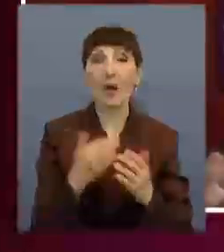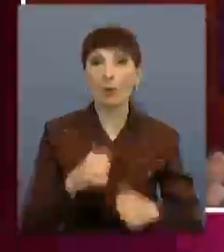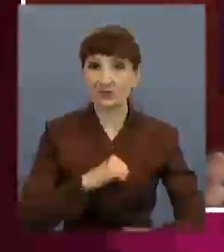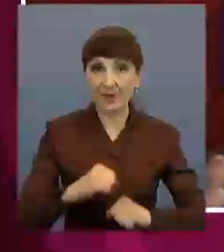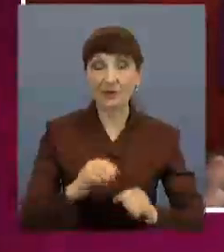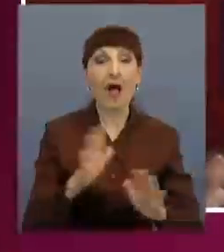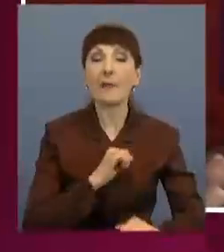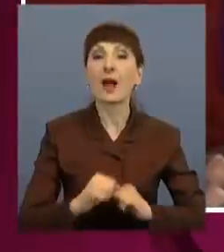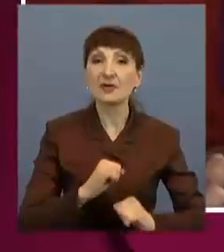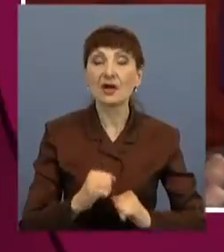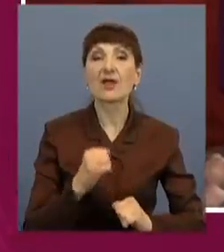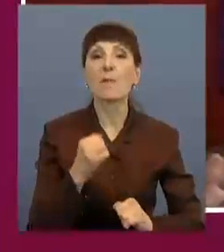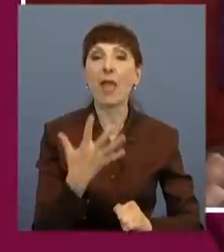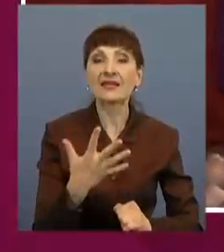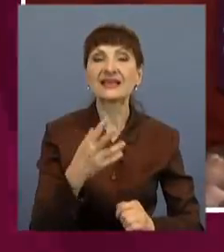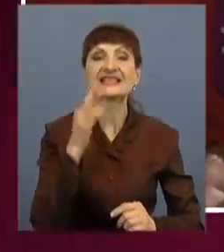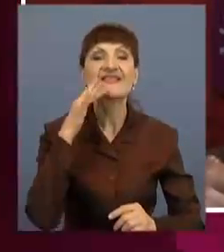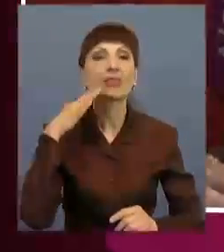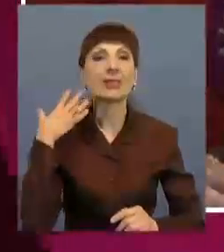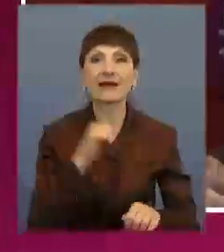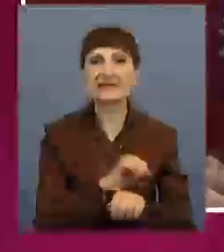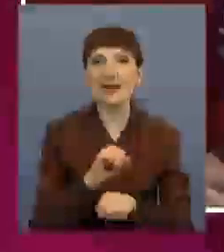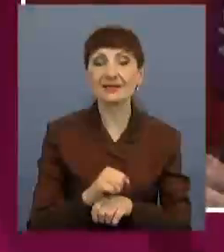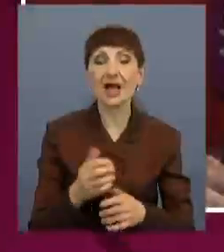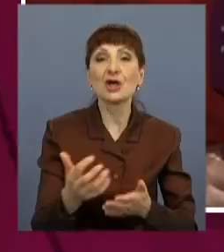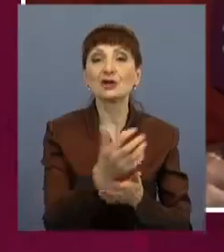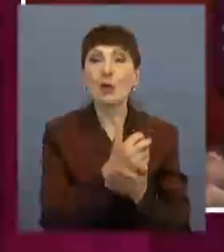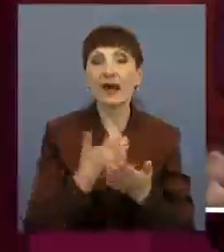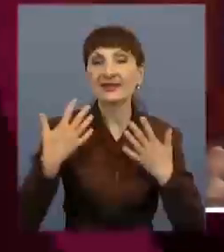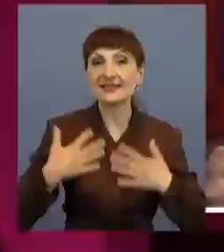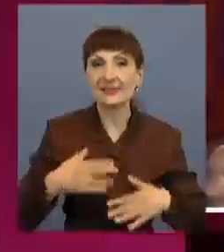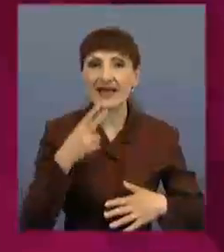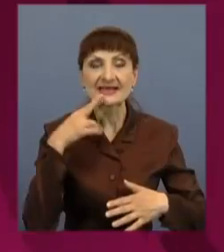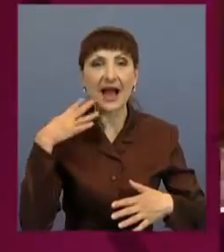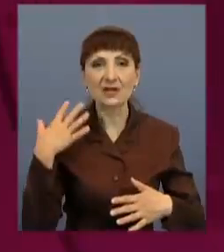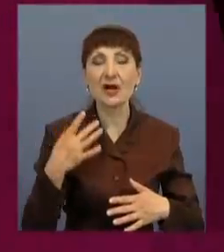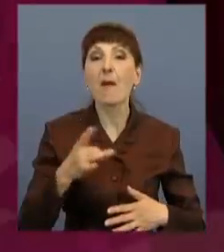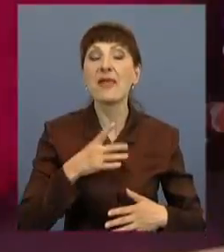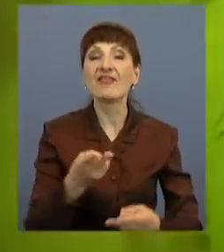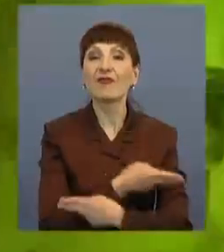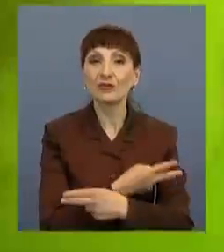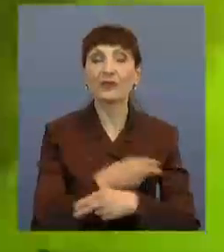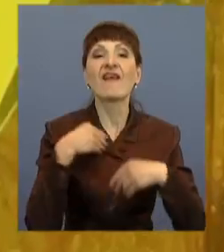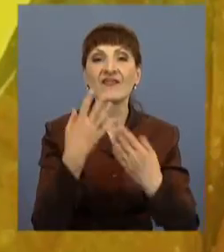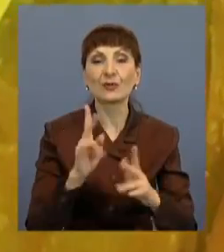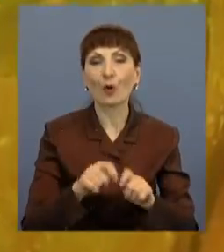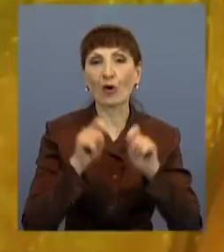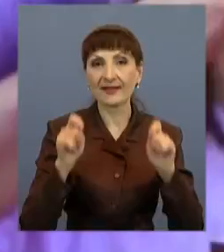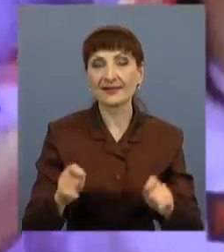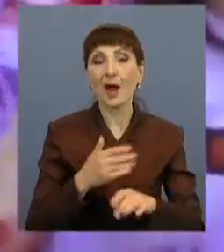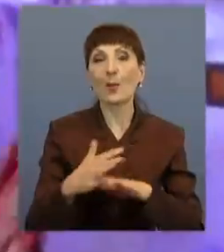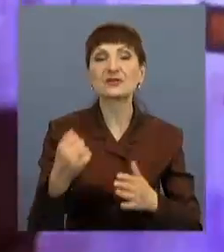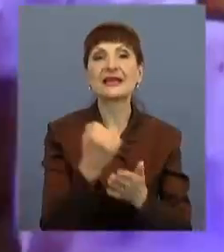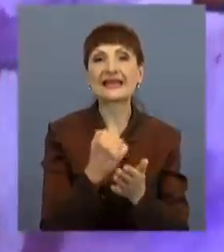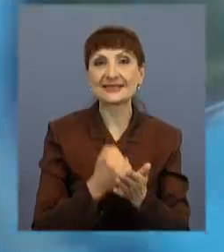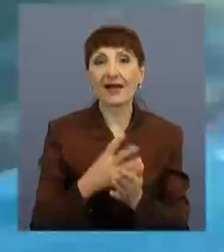а пробежать 5 цветных станций и собрать на себе как можно больше красок. Белую футболку, кстати, выдадут организаторы после регистрации